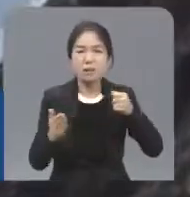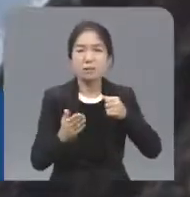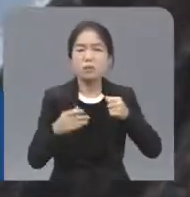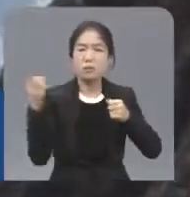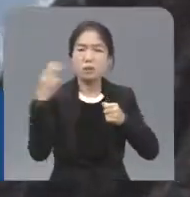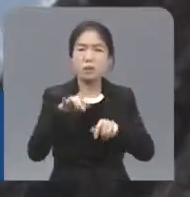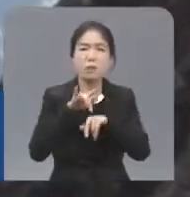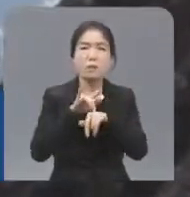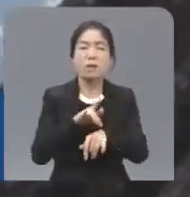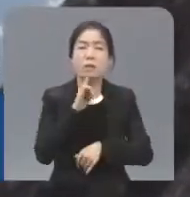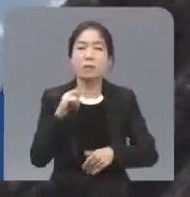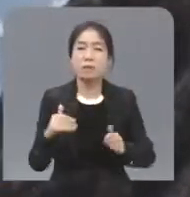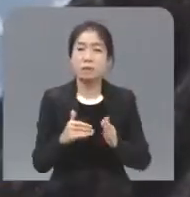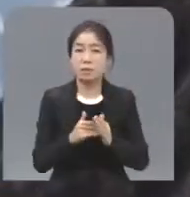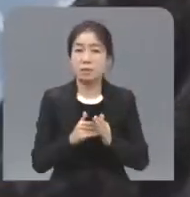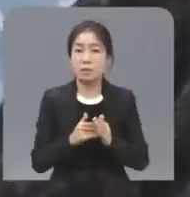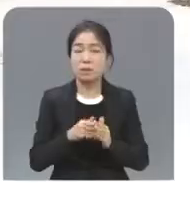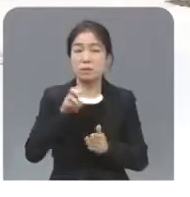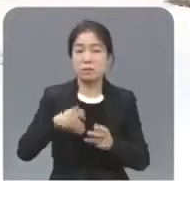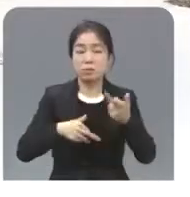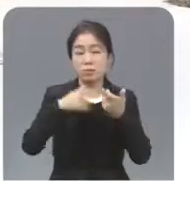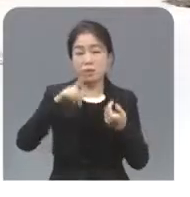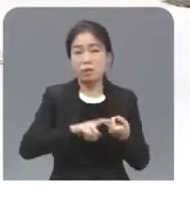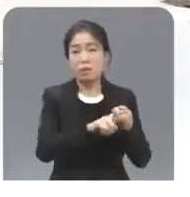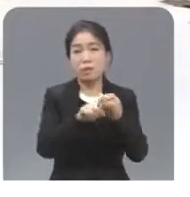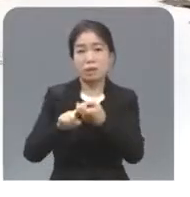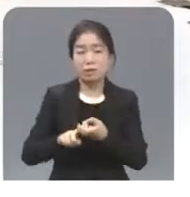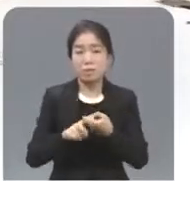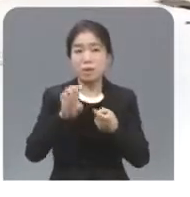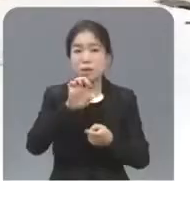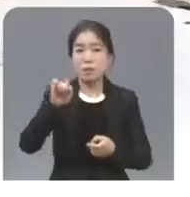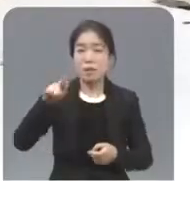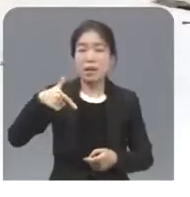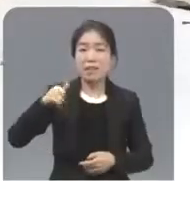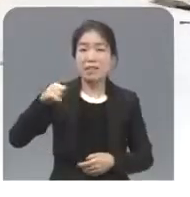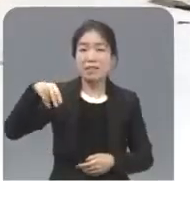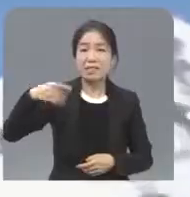상태라고 밝혔습니다. 광주 산악연맹은 파키스탄